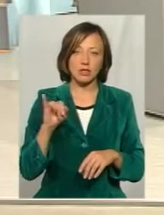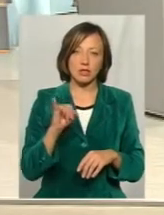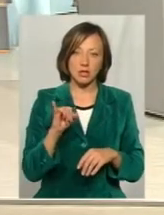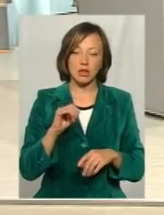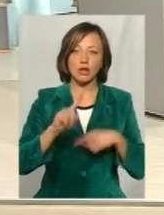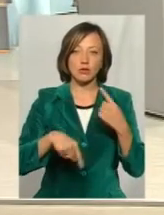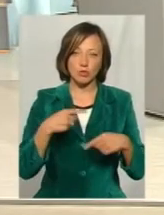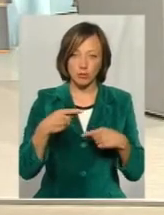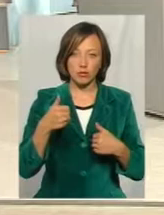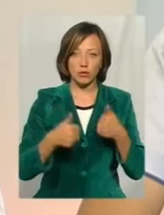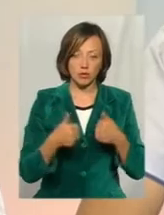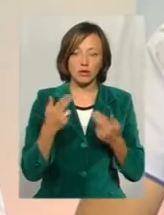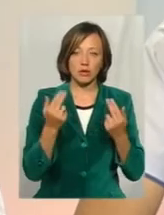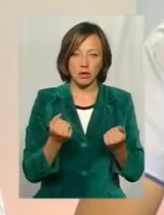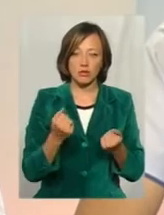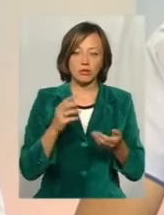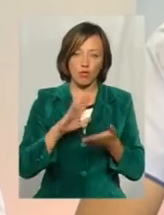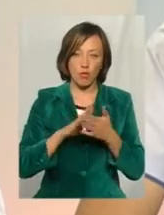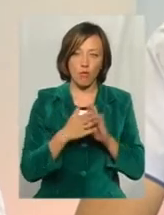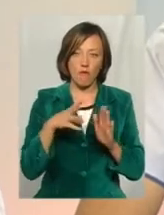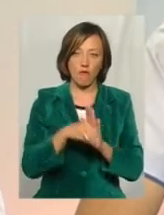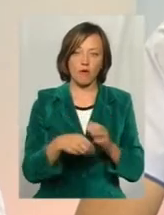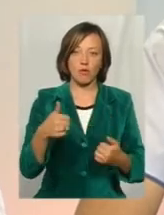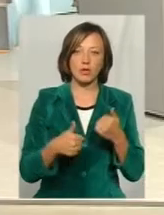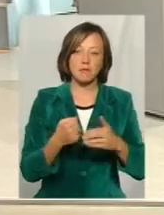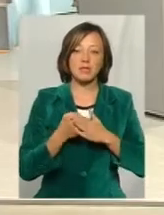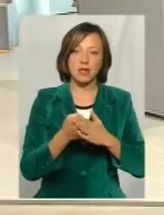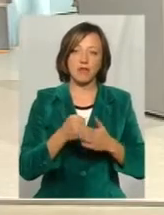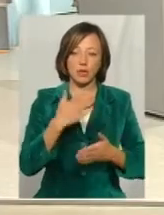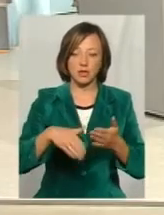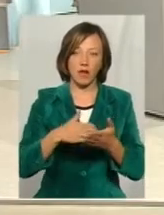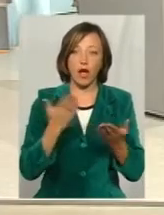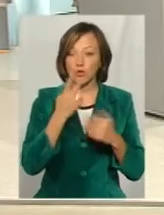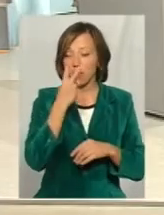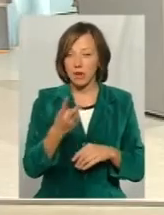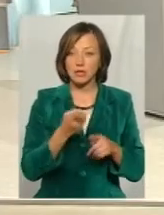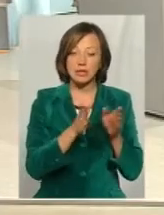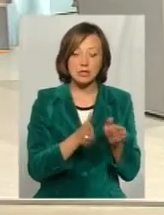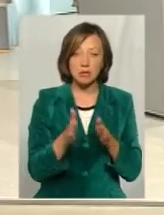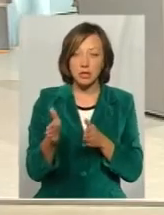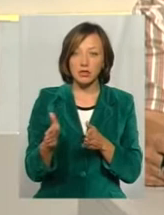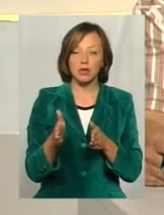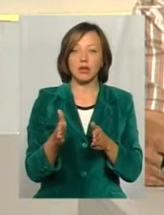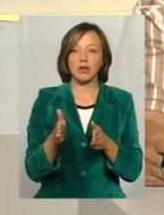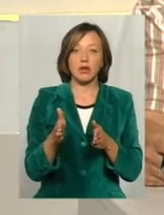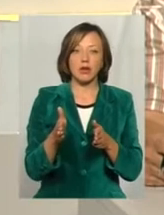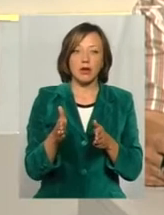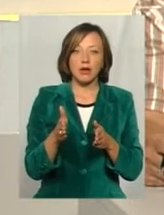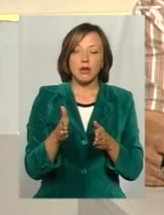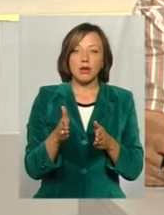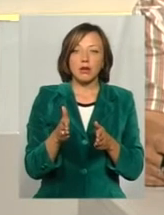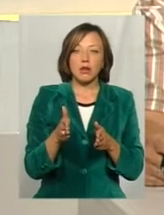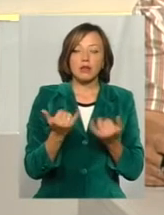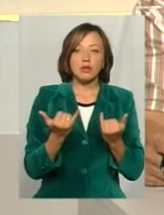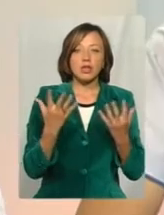в наступних договорах. І це буде також підставою для розірвання договору. Тобто, коли ми бачимо систематичність з одним перевізником невидачі, але ви розумієте,